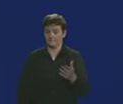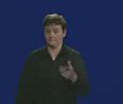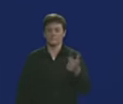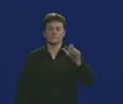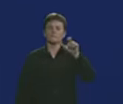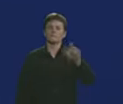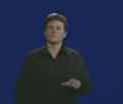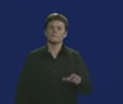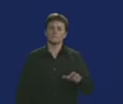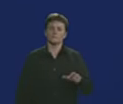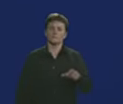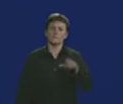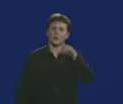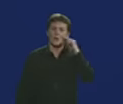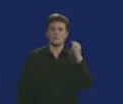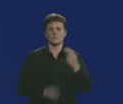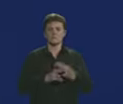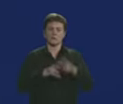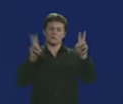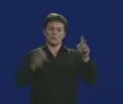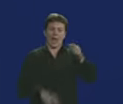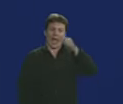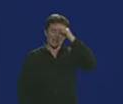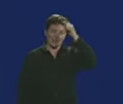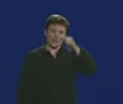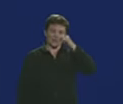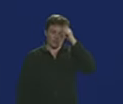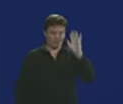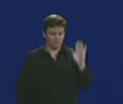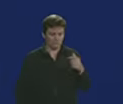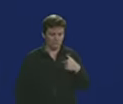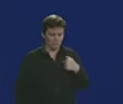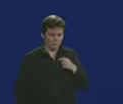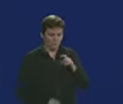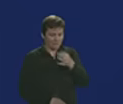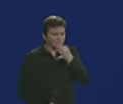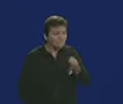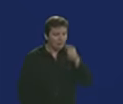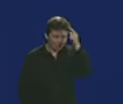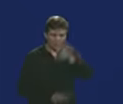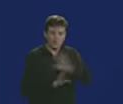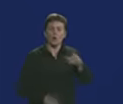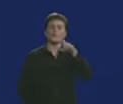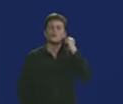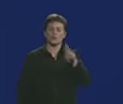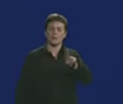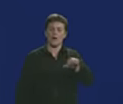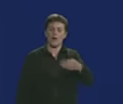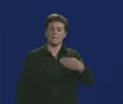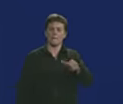celui qu'ils appellent intellectuel et que je refuse d'appeler intellectuel, Monsieur Ramadan.